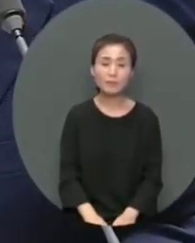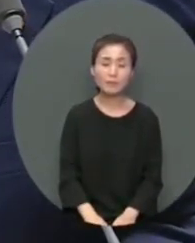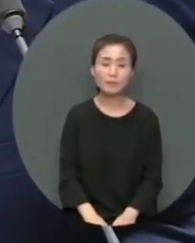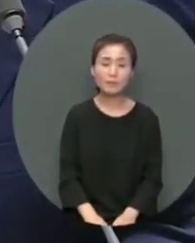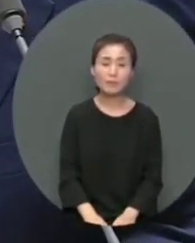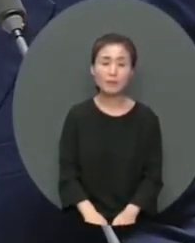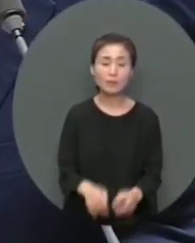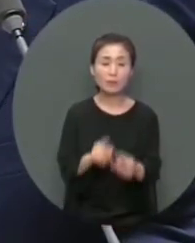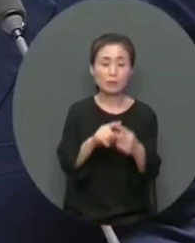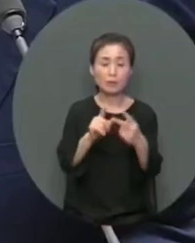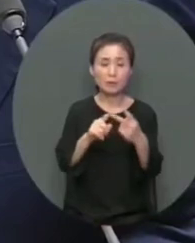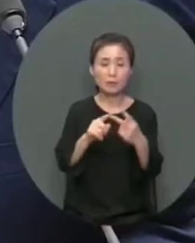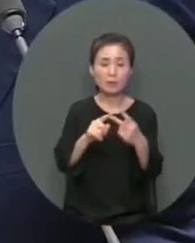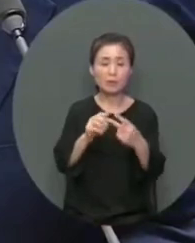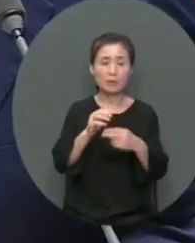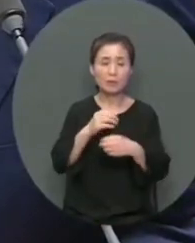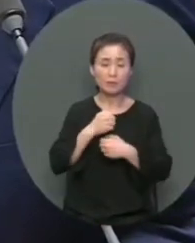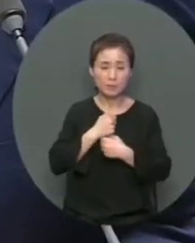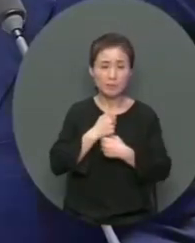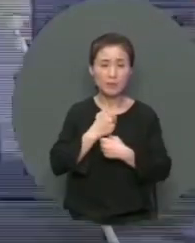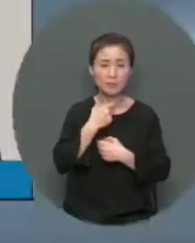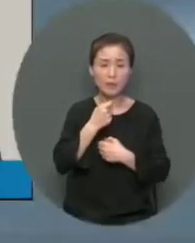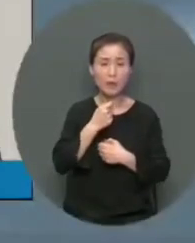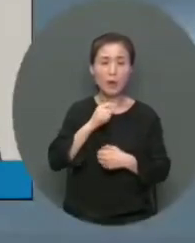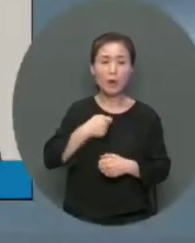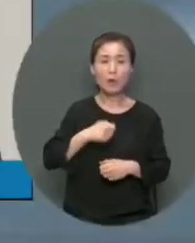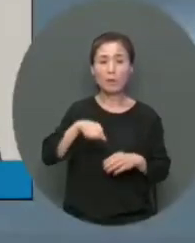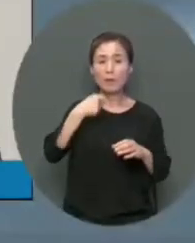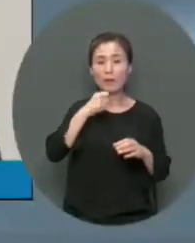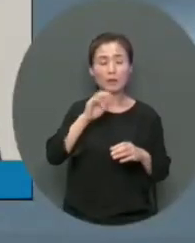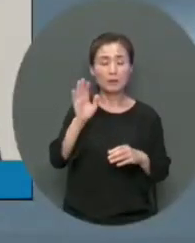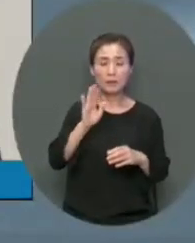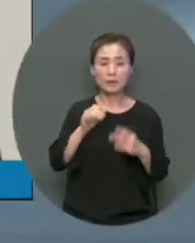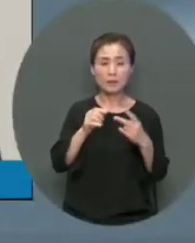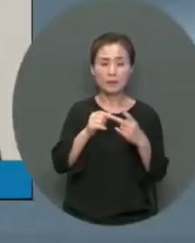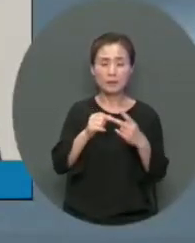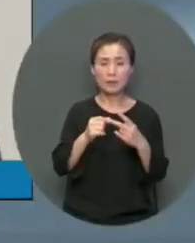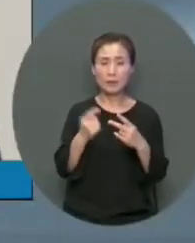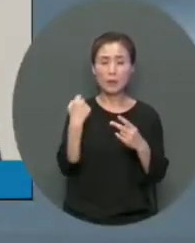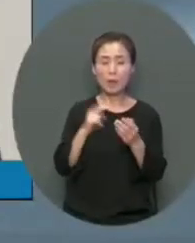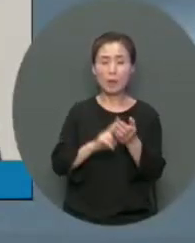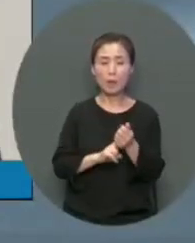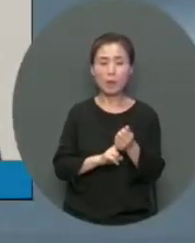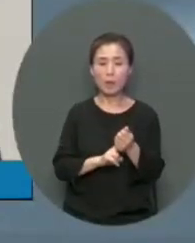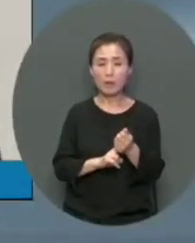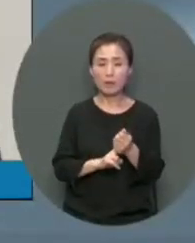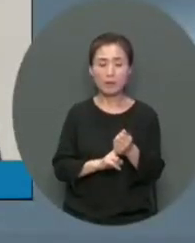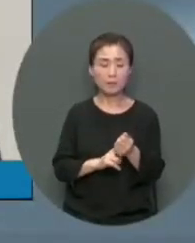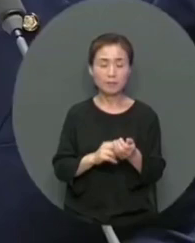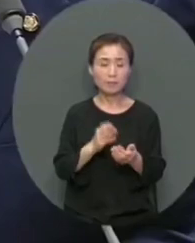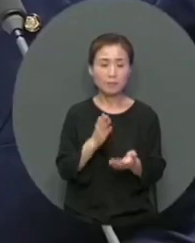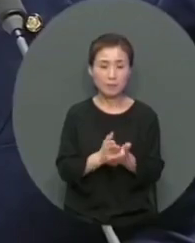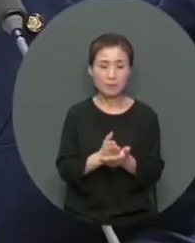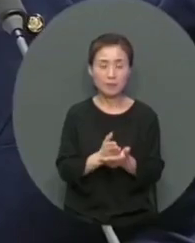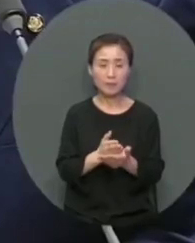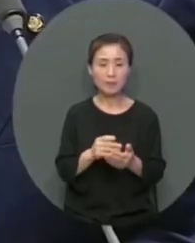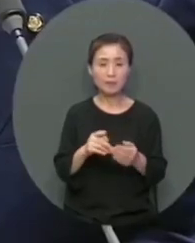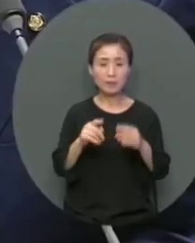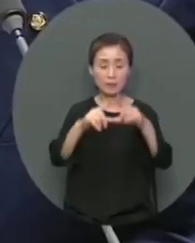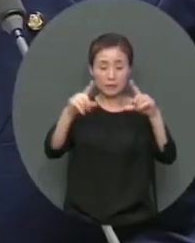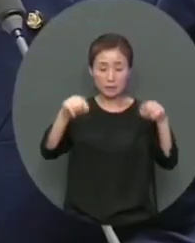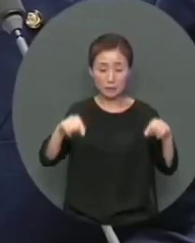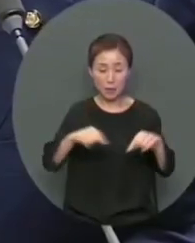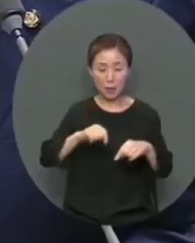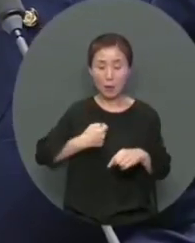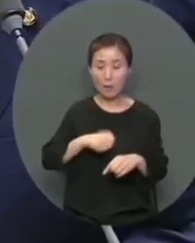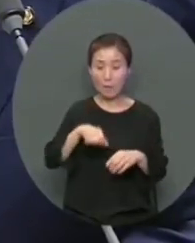두 가지는 지키고 싶습니다. 혼밥 안 하기, 뒤에 숨지 않기. 저는 이 공보물에 쓰이는 혼밥